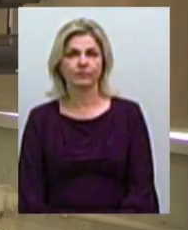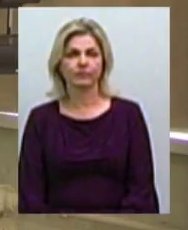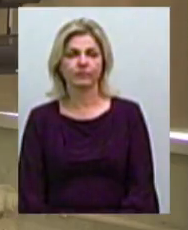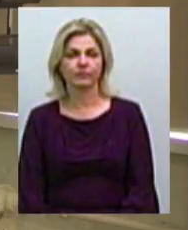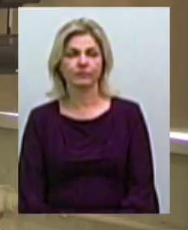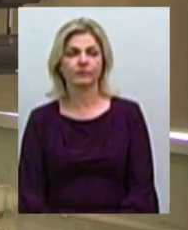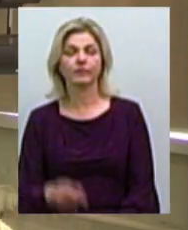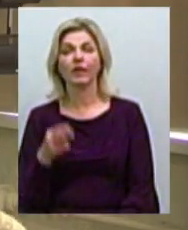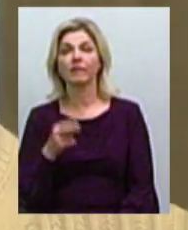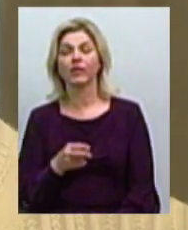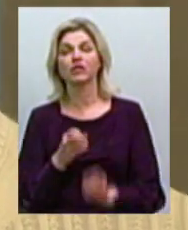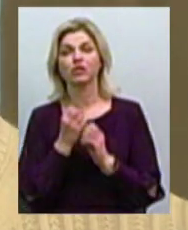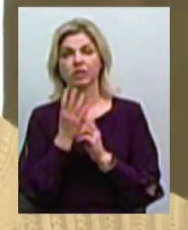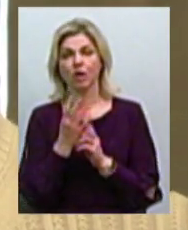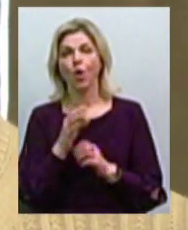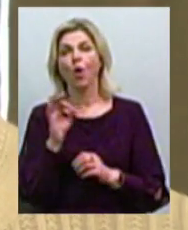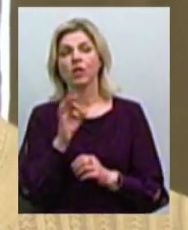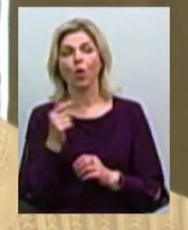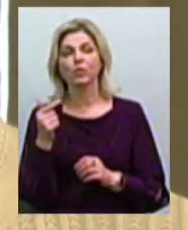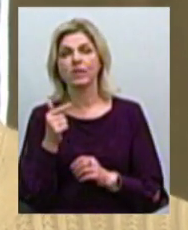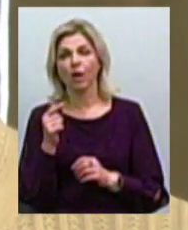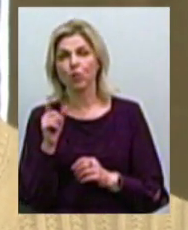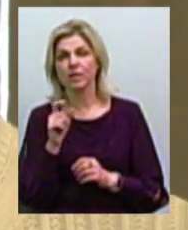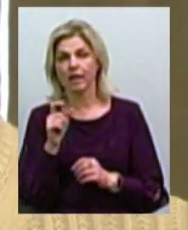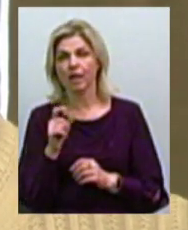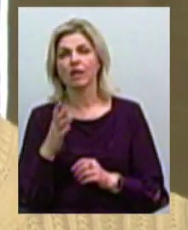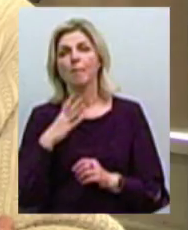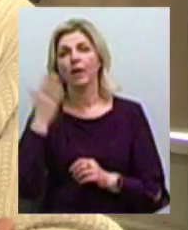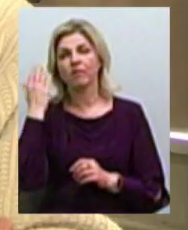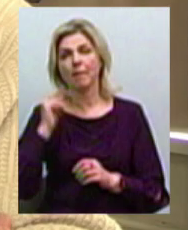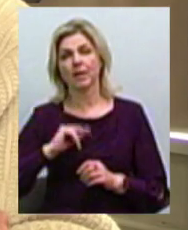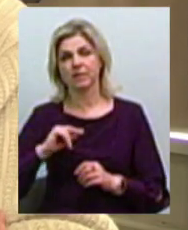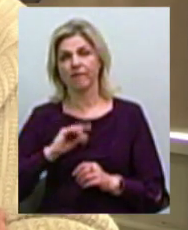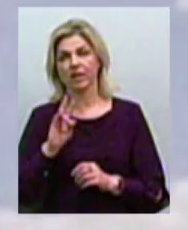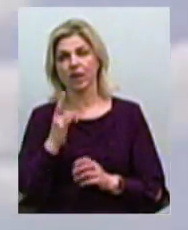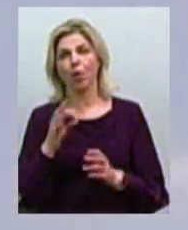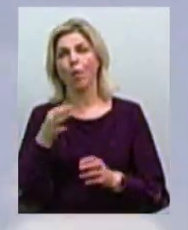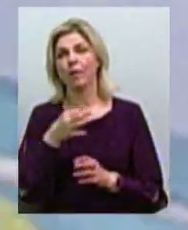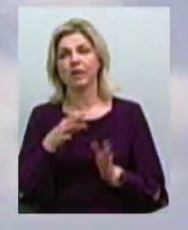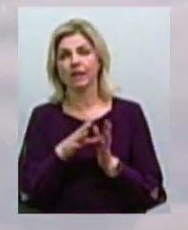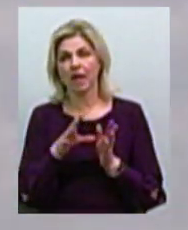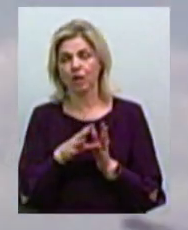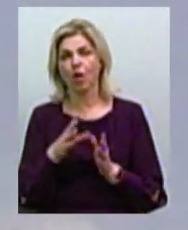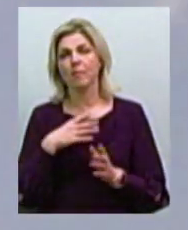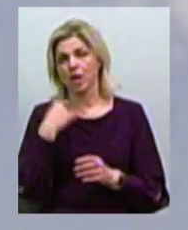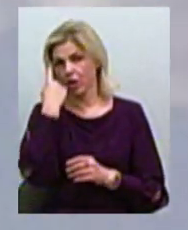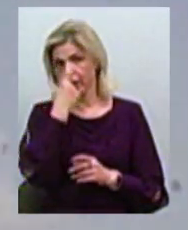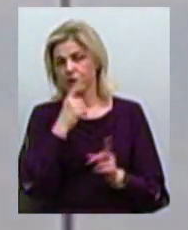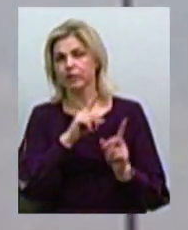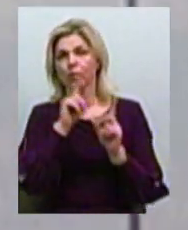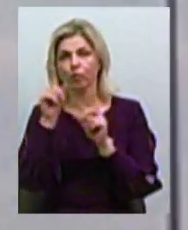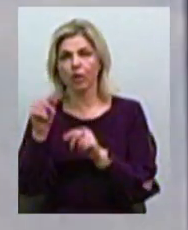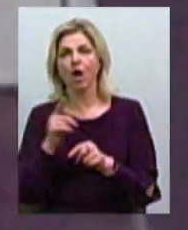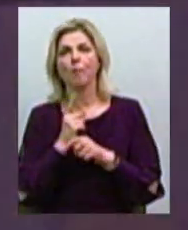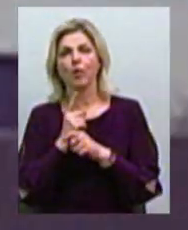У 2014-му Олег Хусаїнов, тоді ще працівник Миколаївобленерго, особисто відправився супроводжувати дві фури